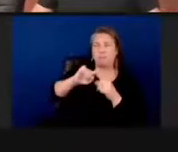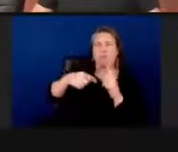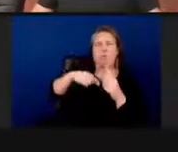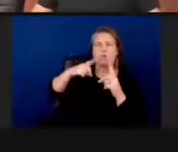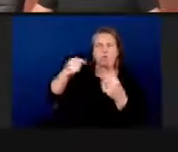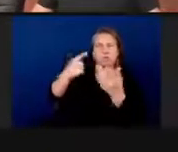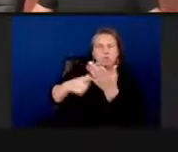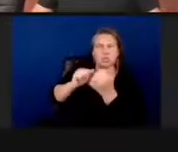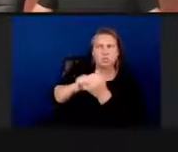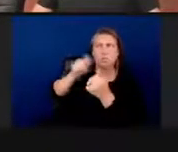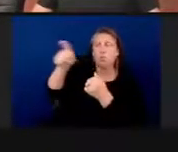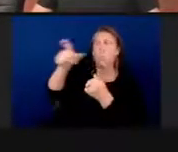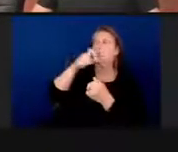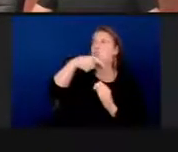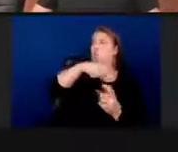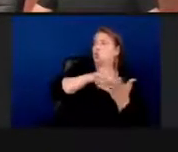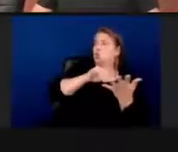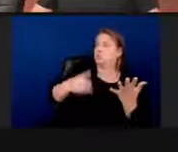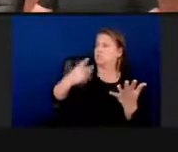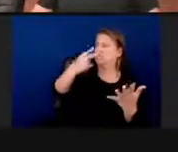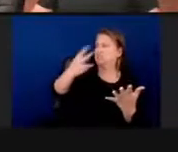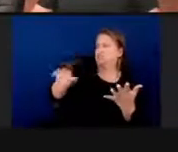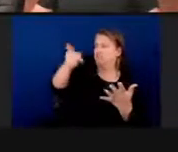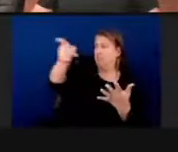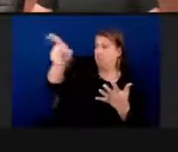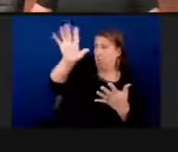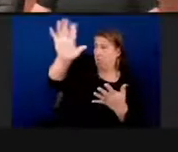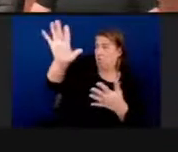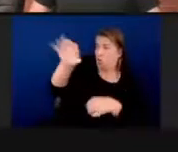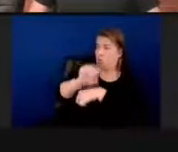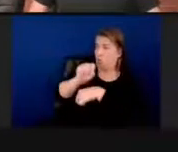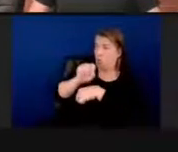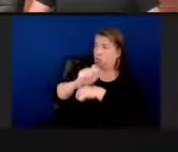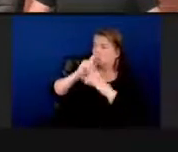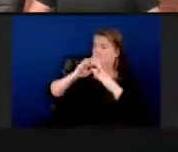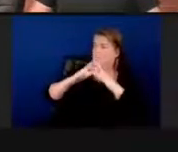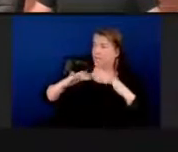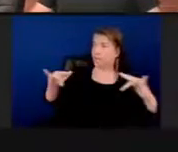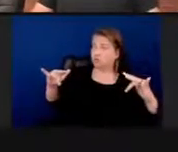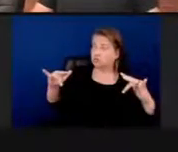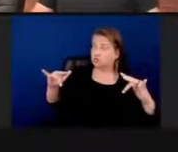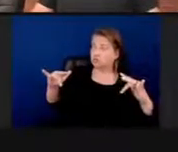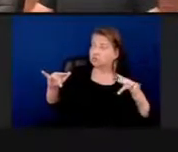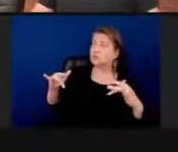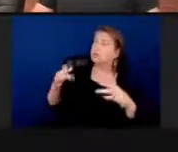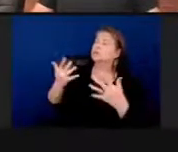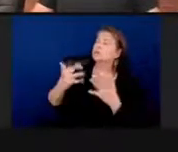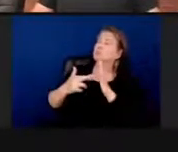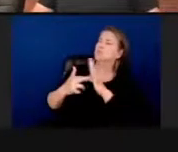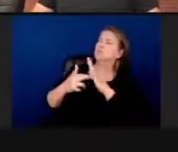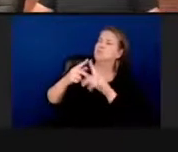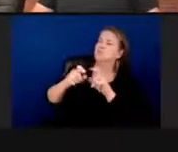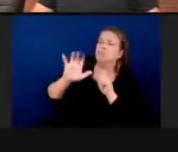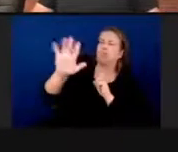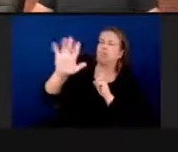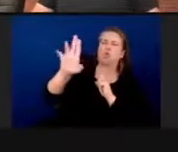tumeweza tu kuzungumza nao, lakini kwa kweli sijaangalia ni watu